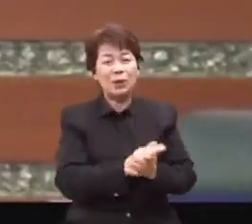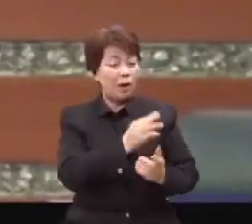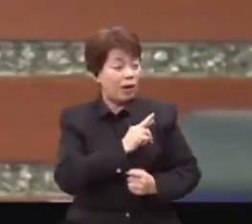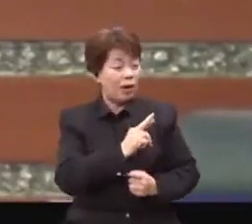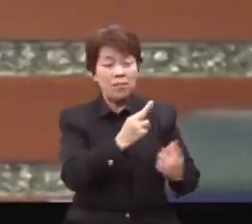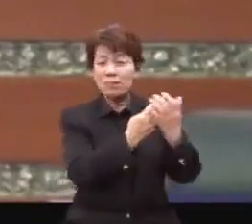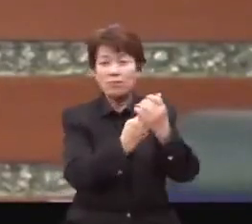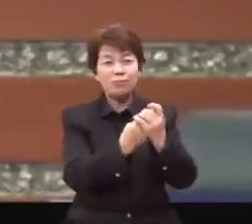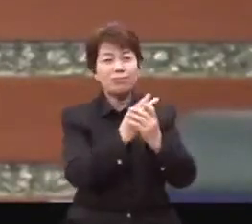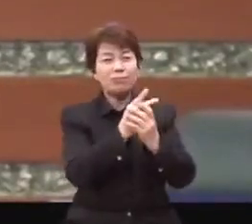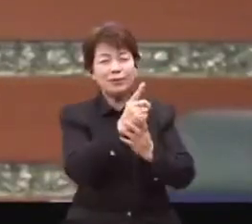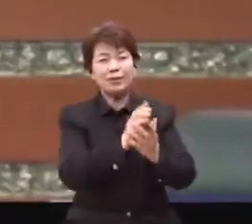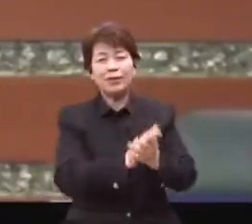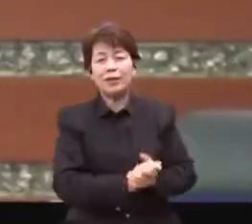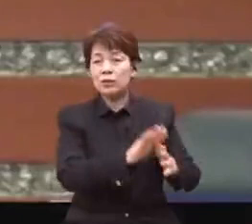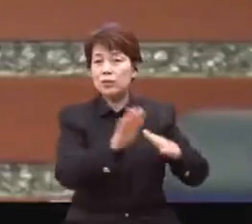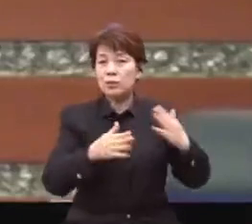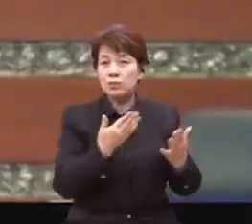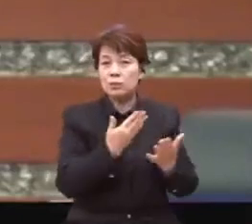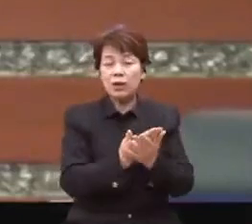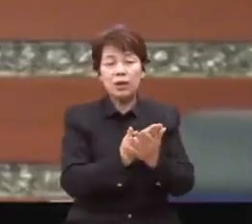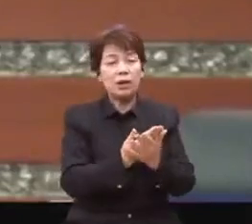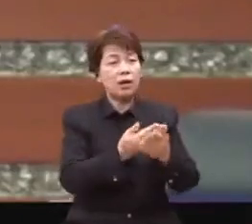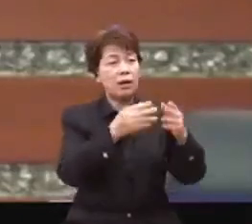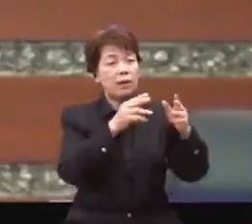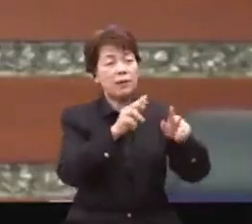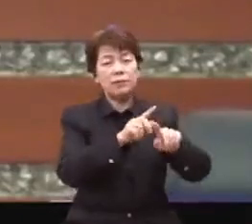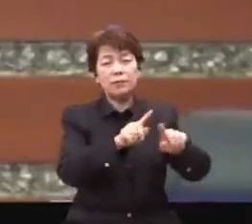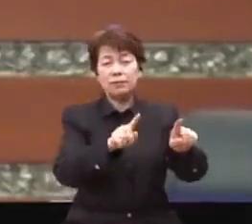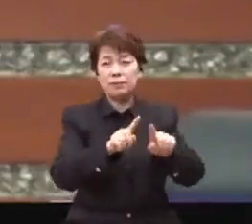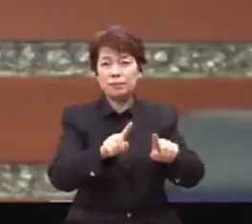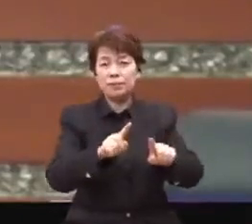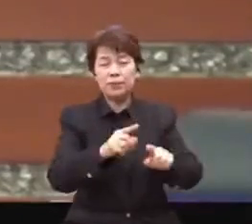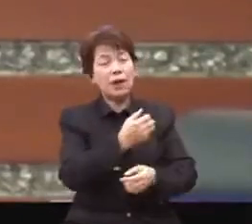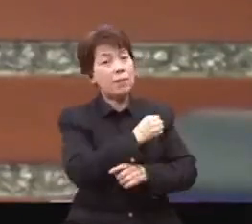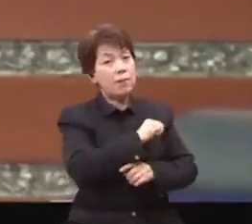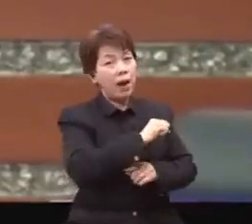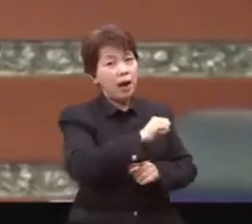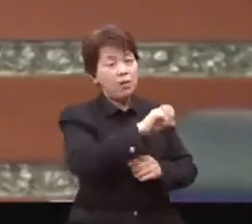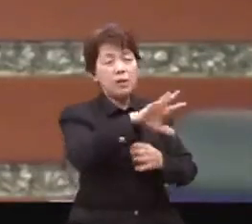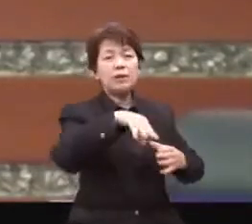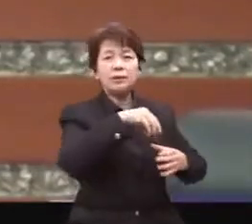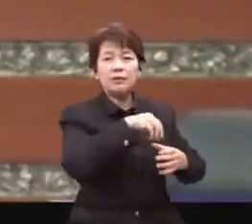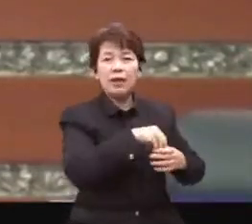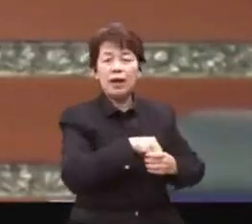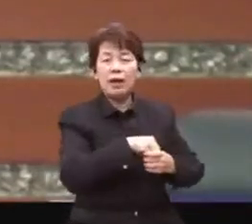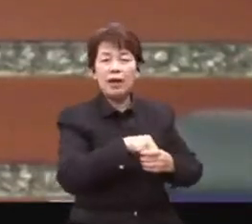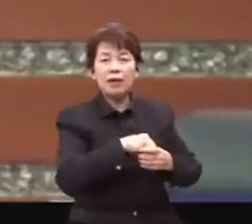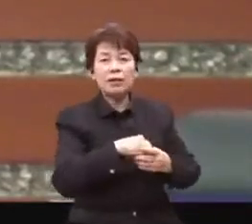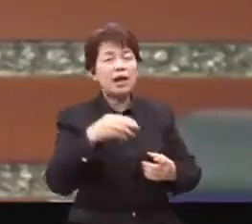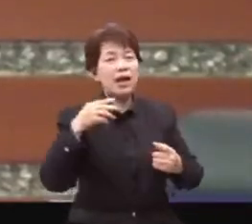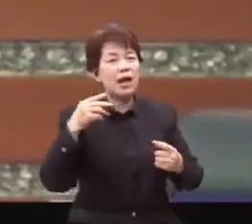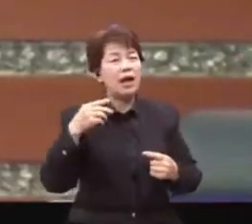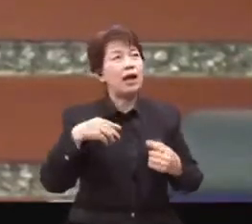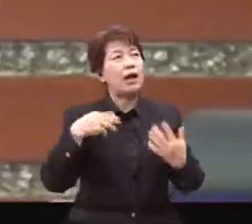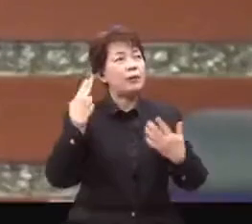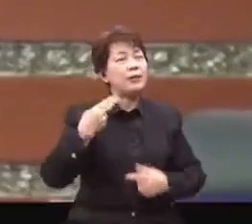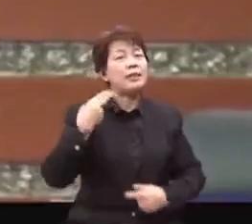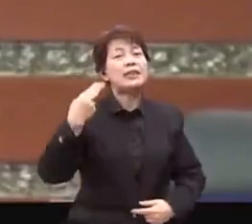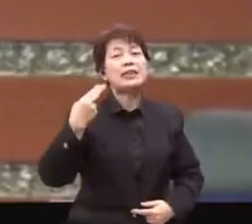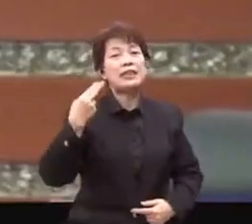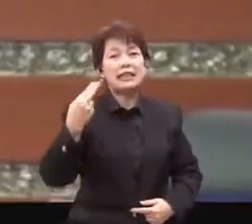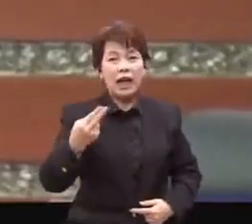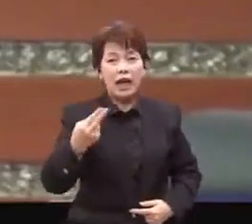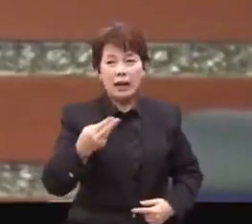semua PH terutamanya PH pembangkang supaya mengupdate ittiba daripada pengajaran sejarah negara China